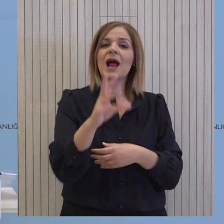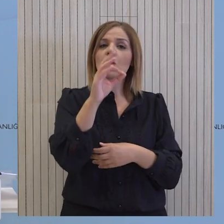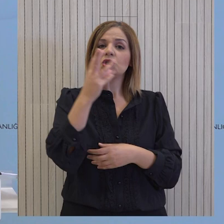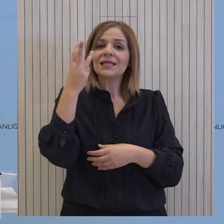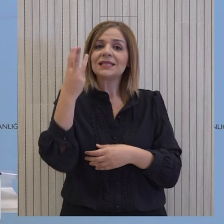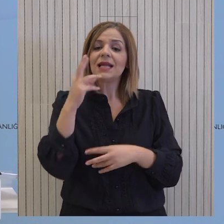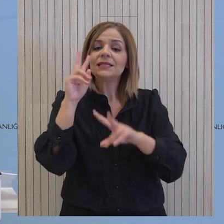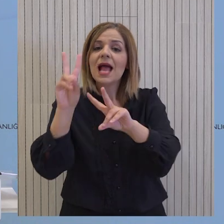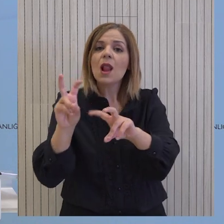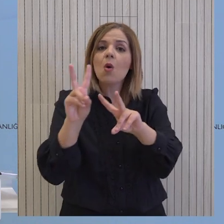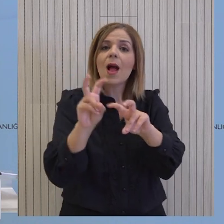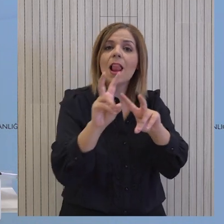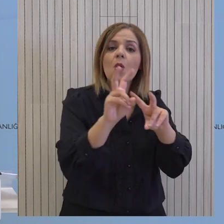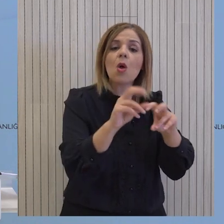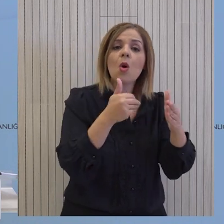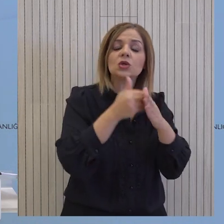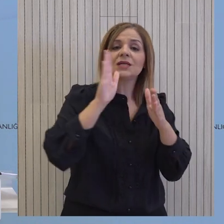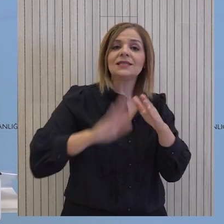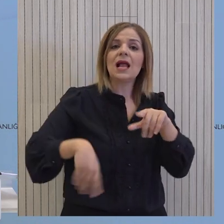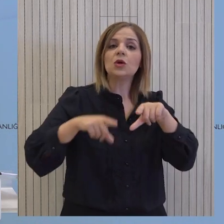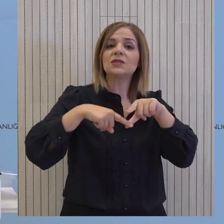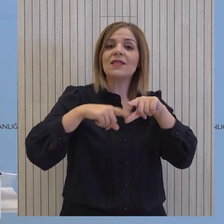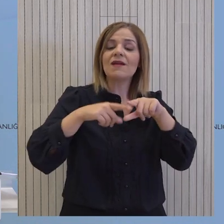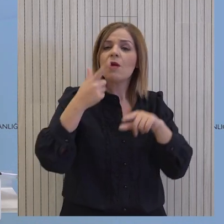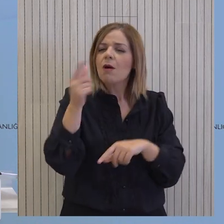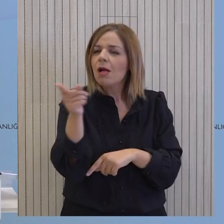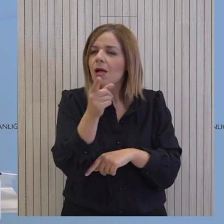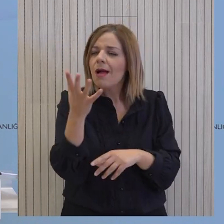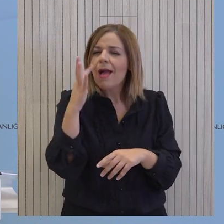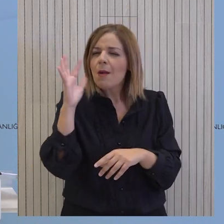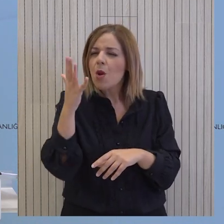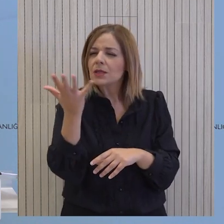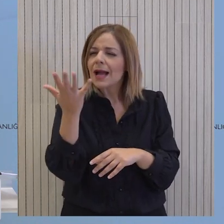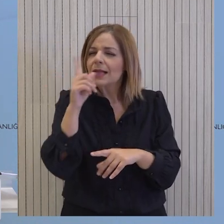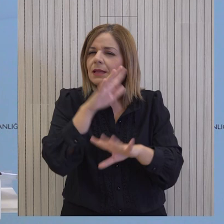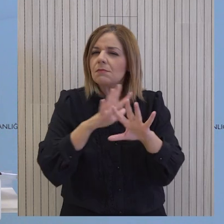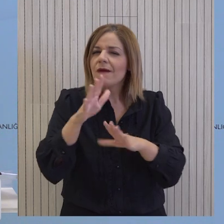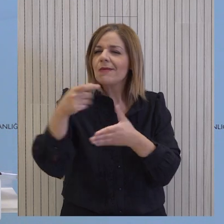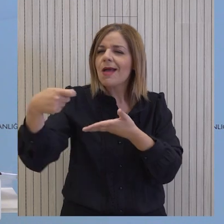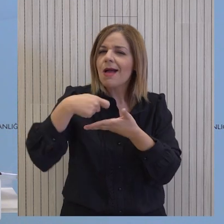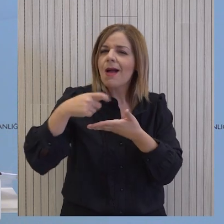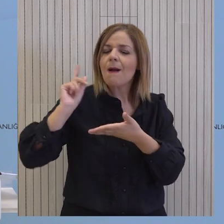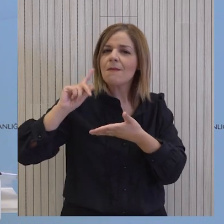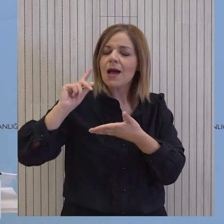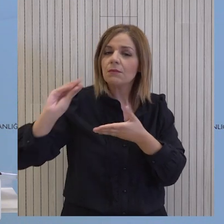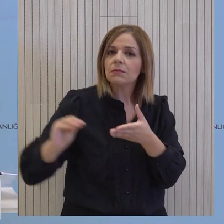στοχευμένους ελέγχους μέχρι τα τέλα δεκεμβρίου σε υψηλού ρίσκου περιπτώσεις, από τους οποίους έχουν προκύψει